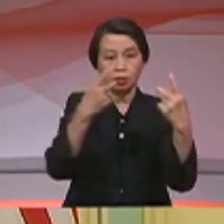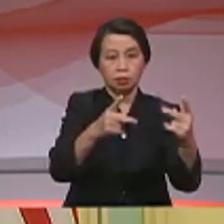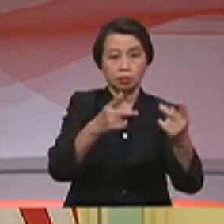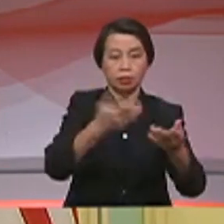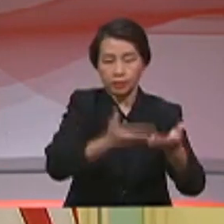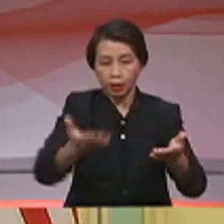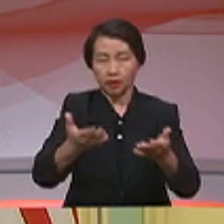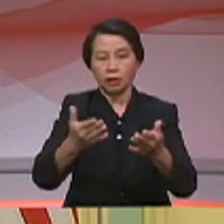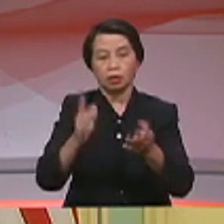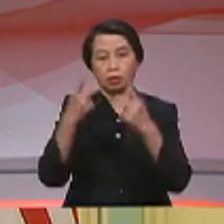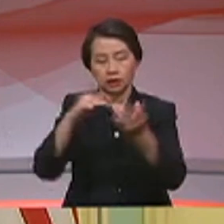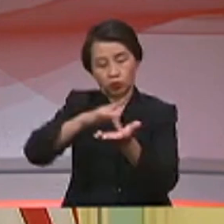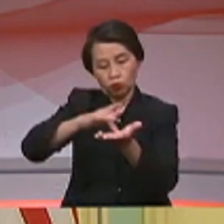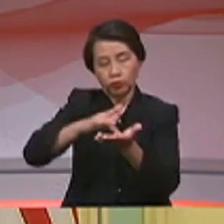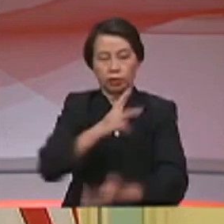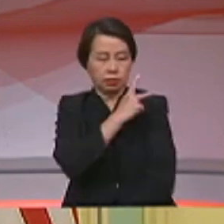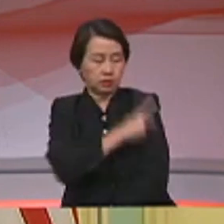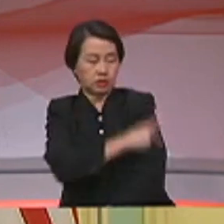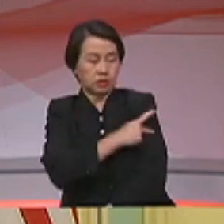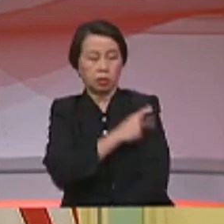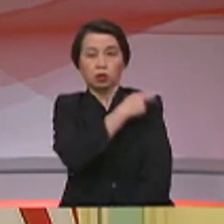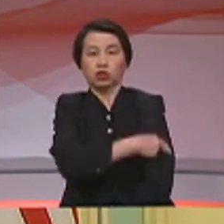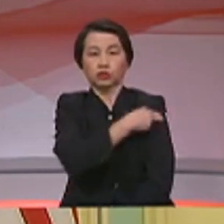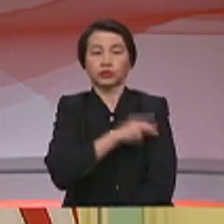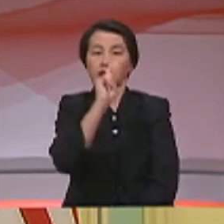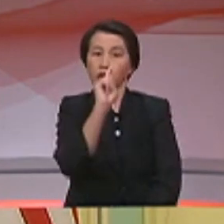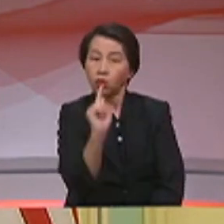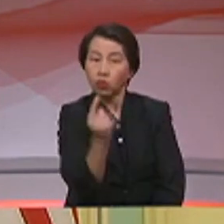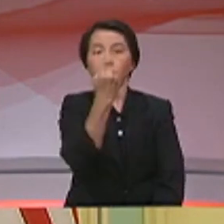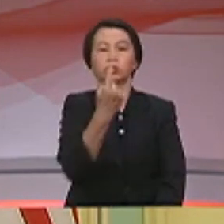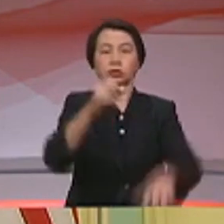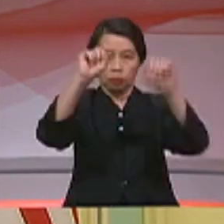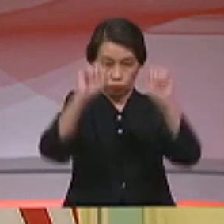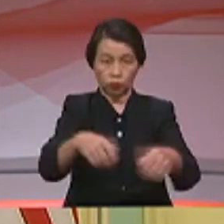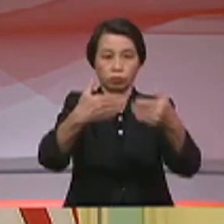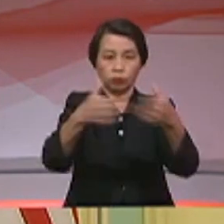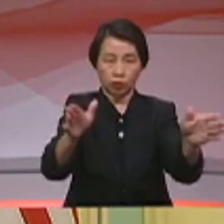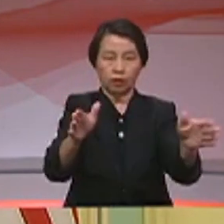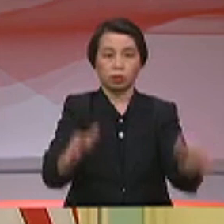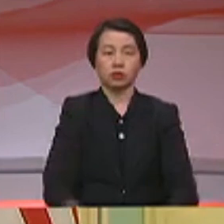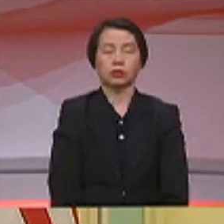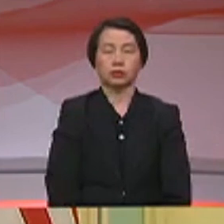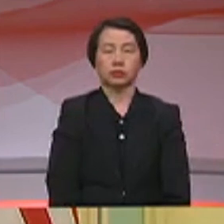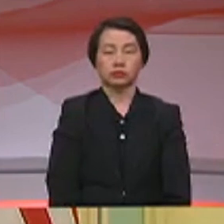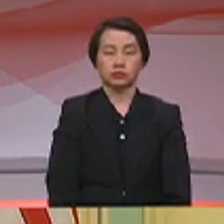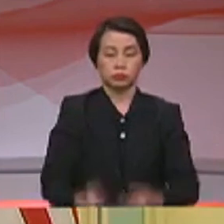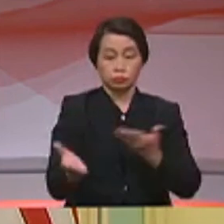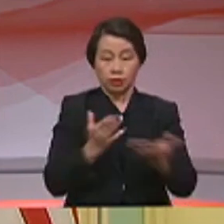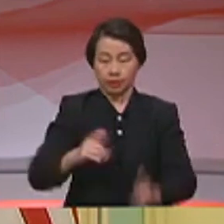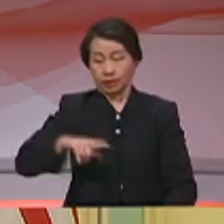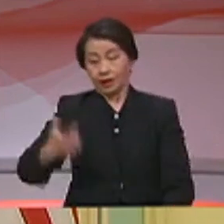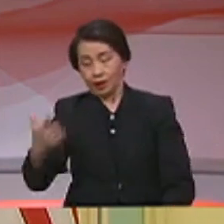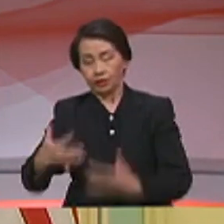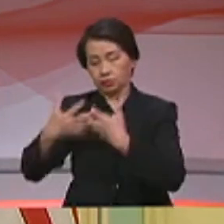dan farmasi, klinik serta hospital sahaja yang dibenarkan. Perkhidmatan lain